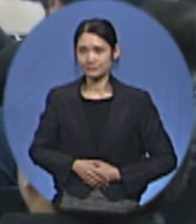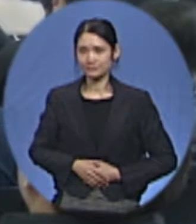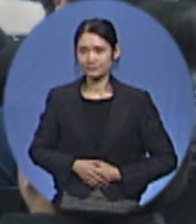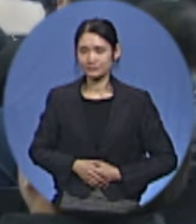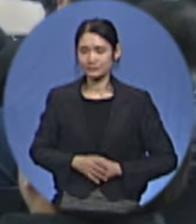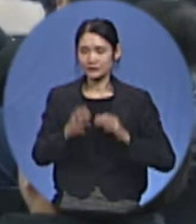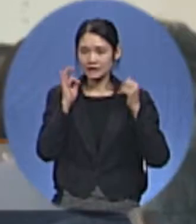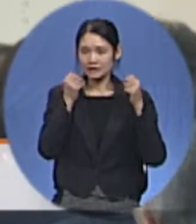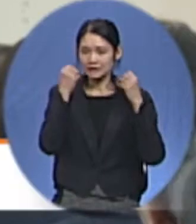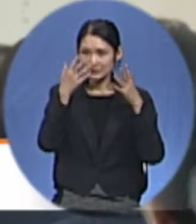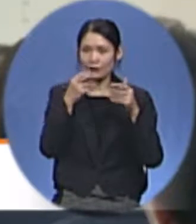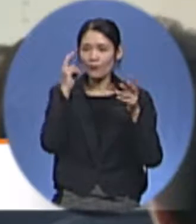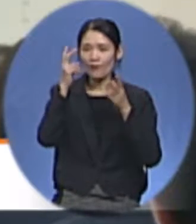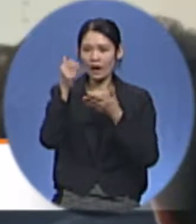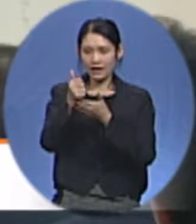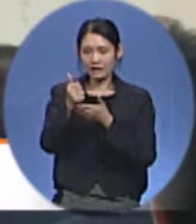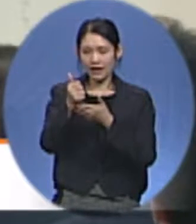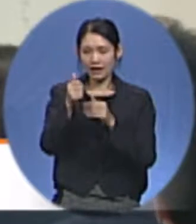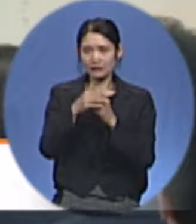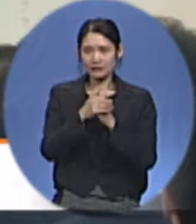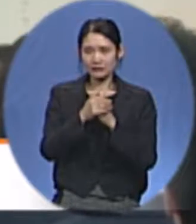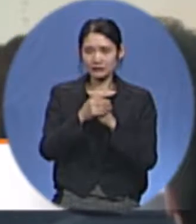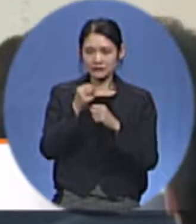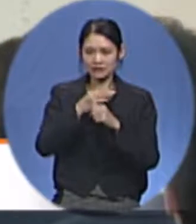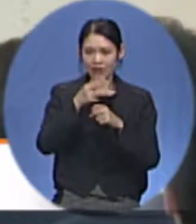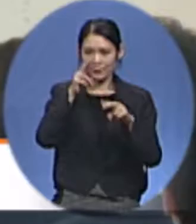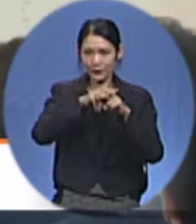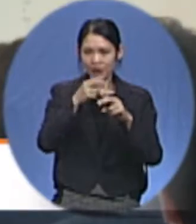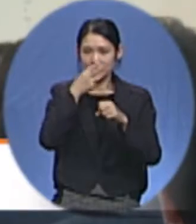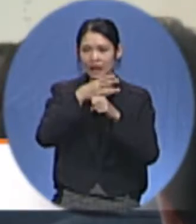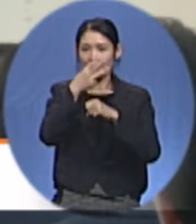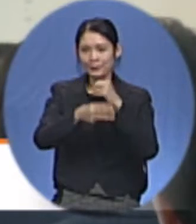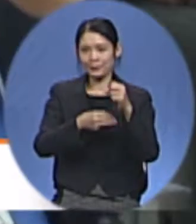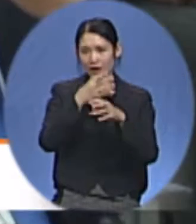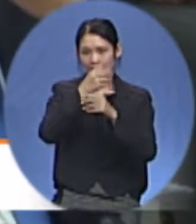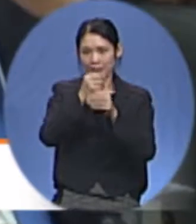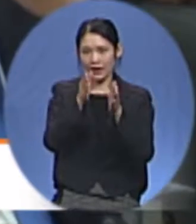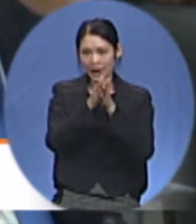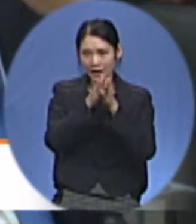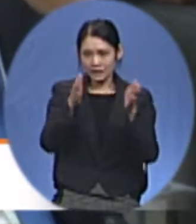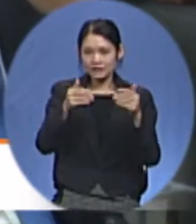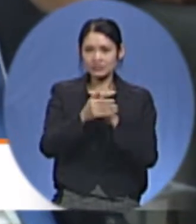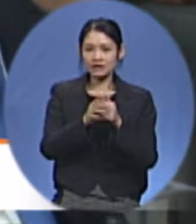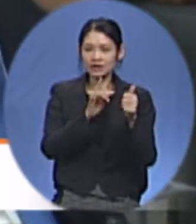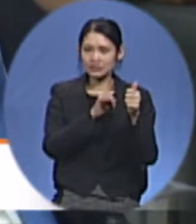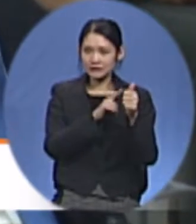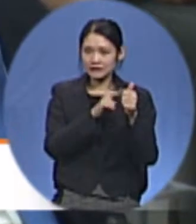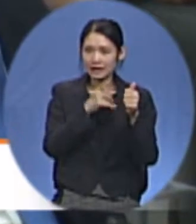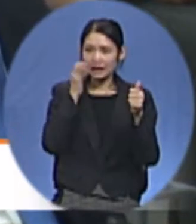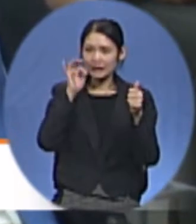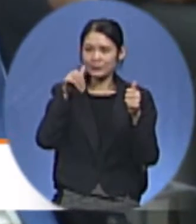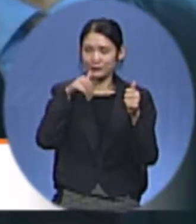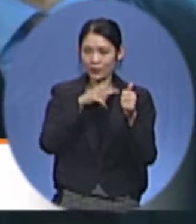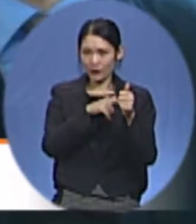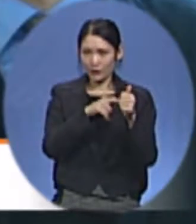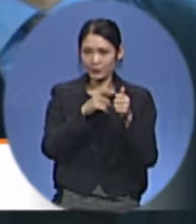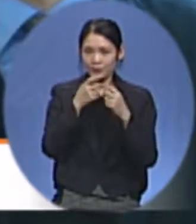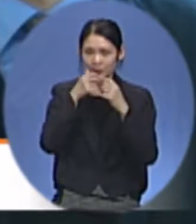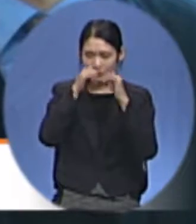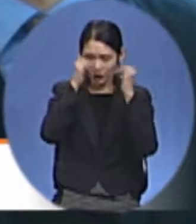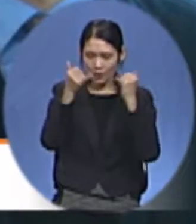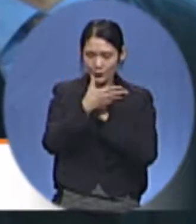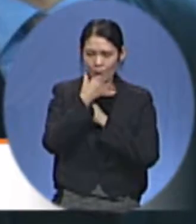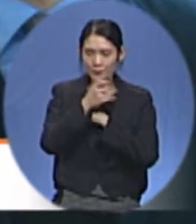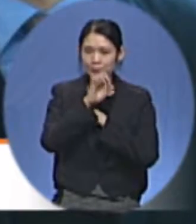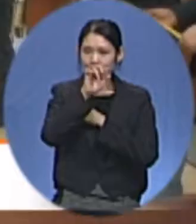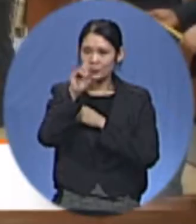김 신임 회장은 지난 14일 취임식을 갖고 3년 임기를 시작했습니다. 취임식에서 김 회장은 사회복지 민관정